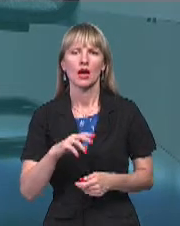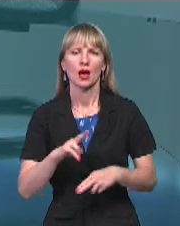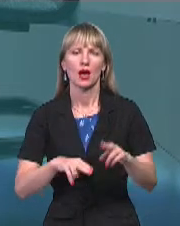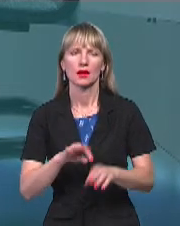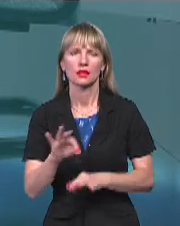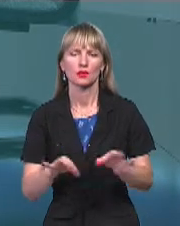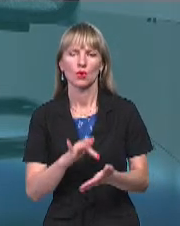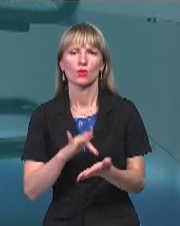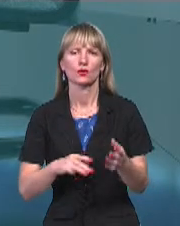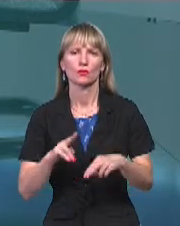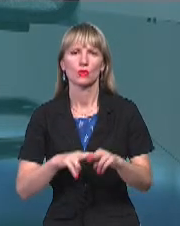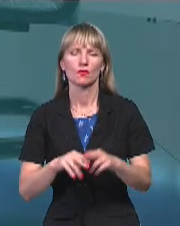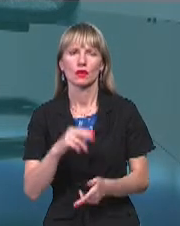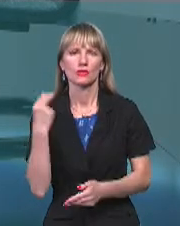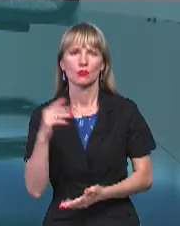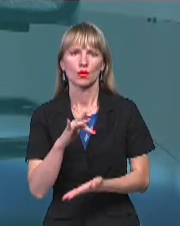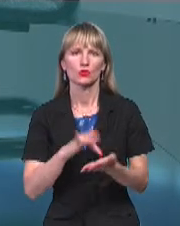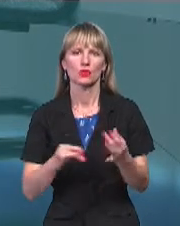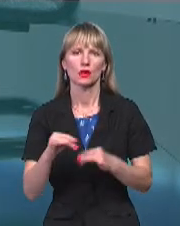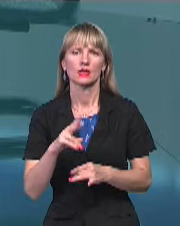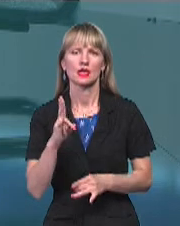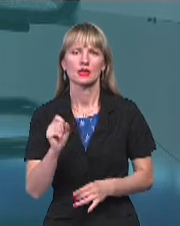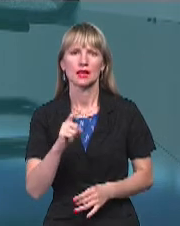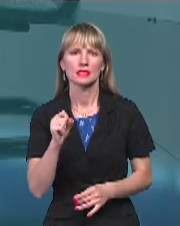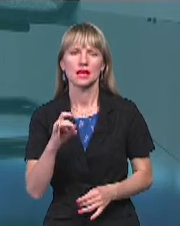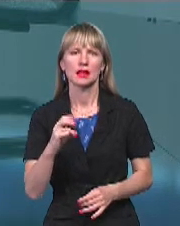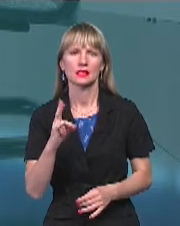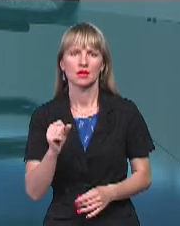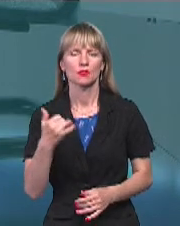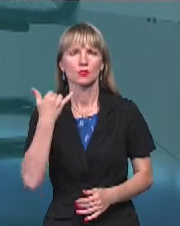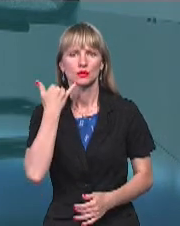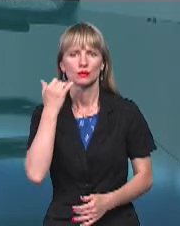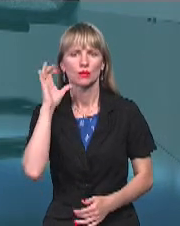та містобудування Запорізької міськради Павла Назаренка. Давайте послухаємо.